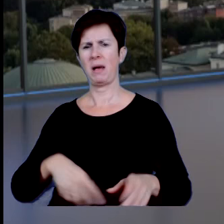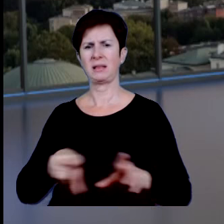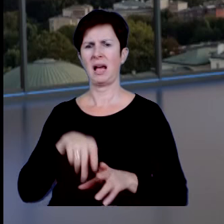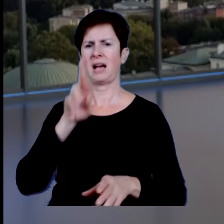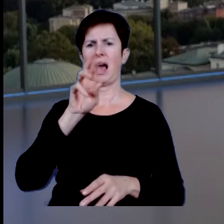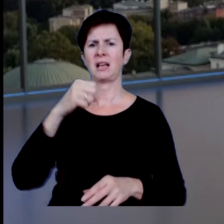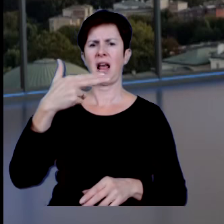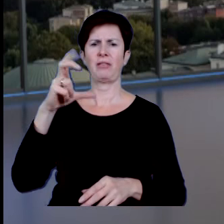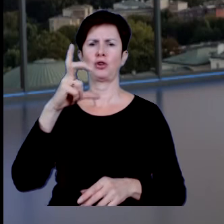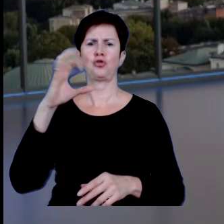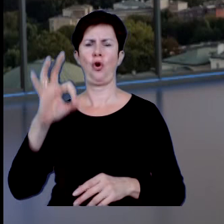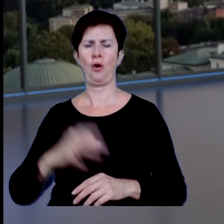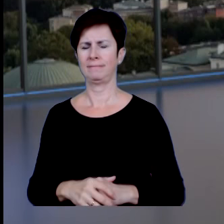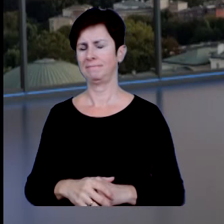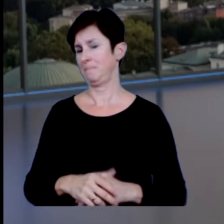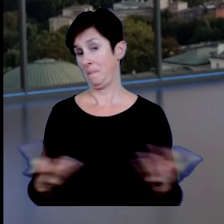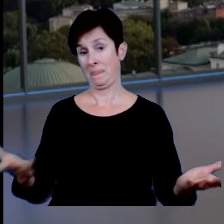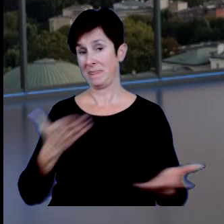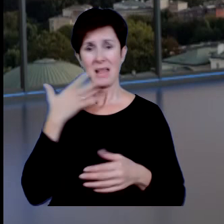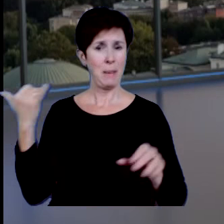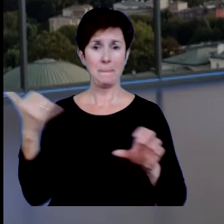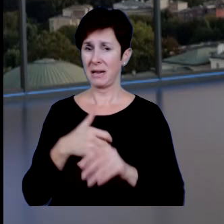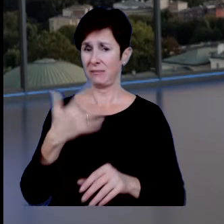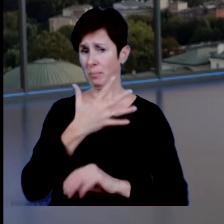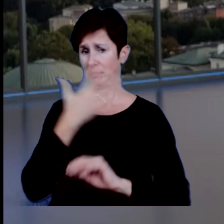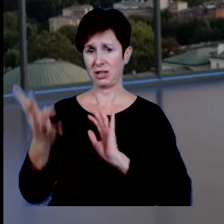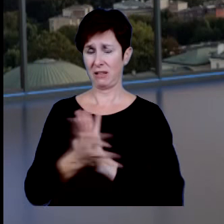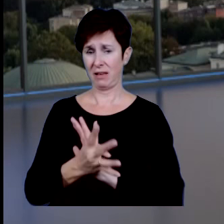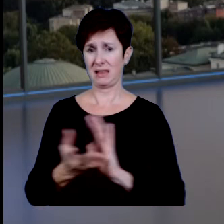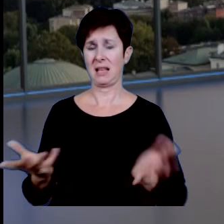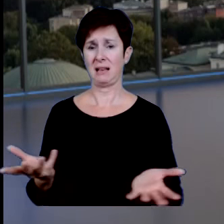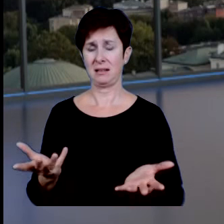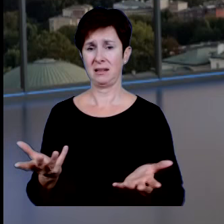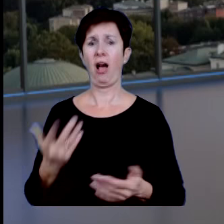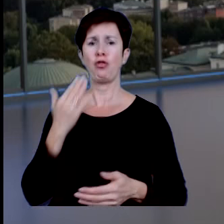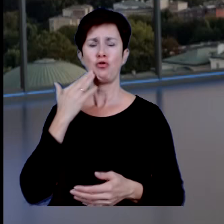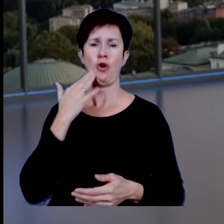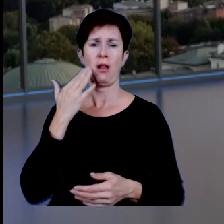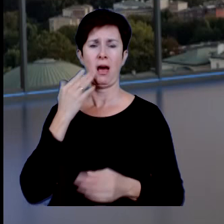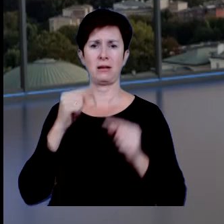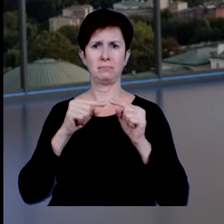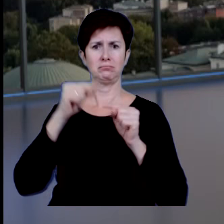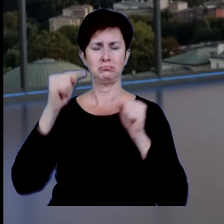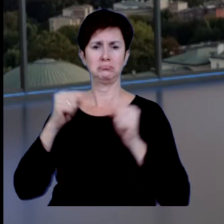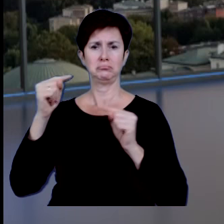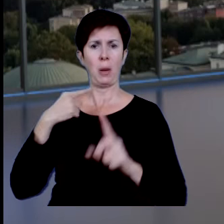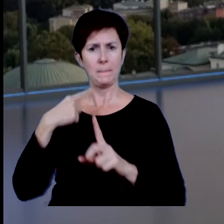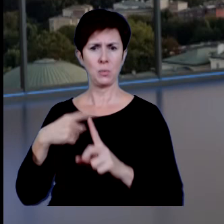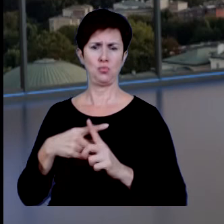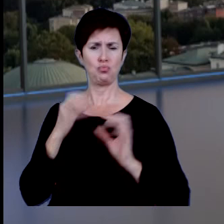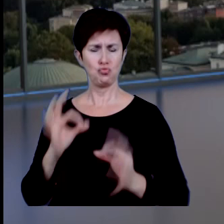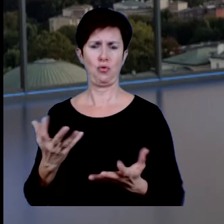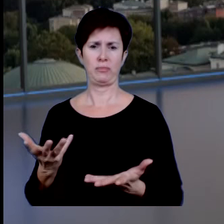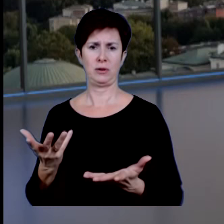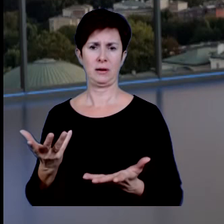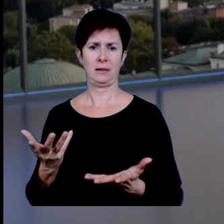zrobić. Nie ma paliwa po 5,19, mimo że jest korzystniejszy kurs dolara, cena baryłki ropy naftowej.